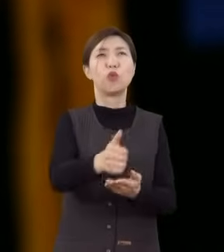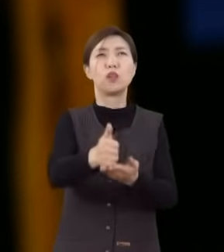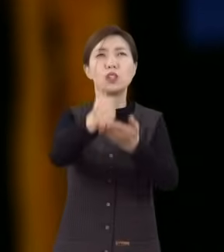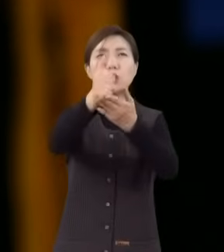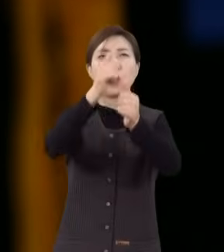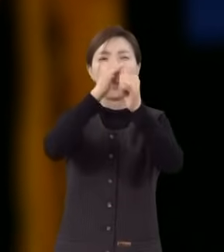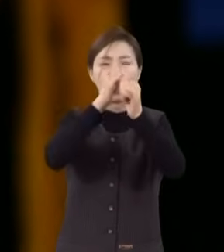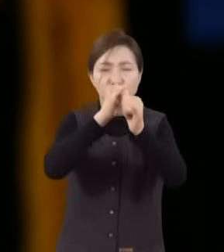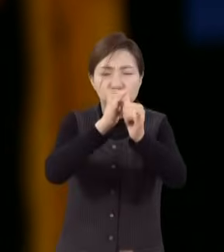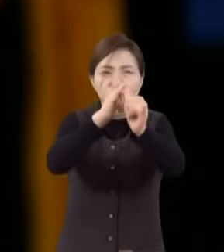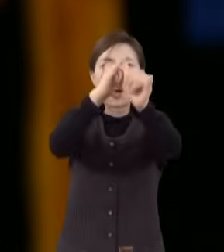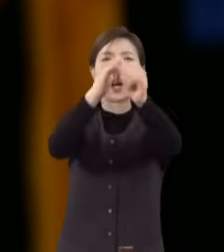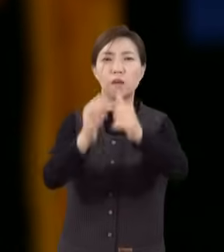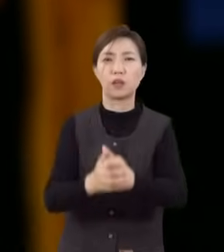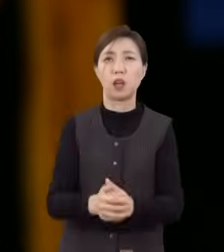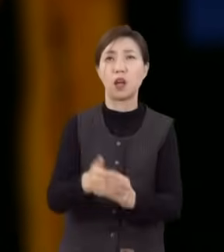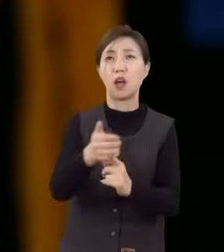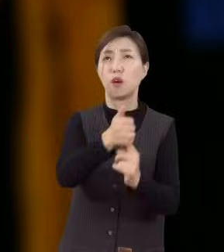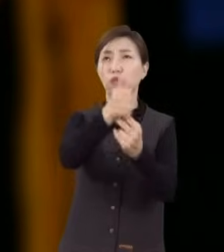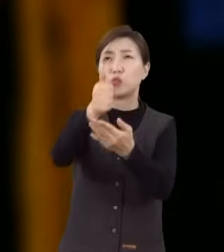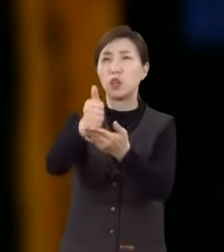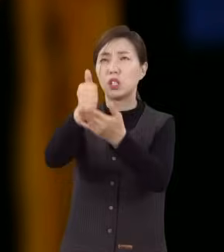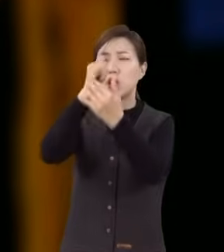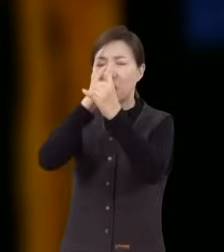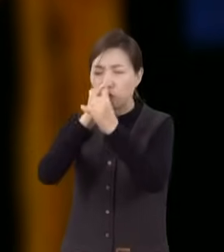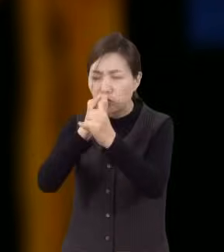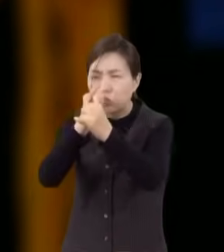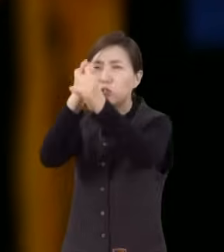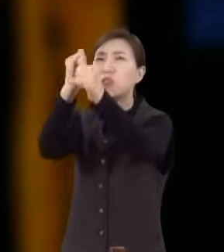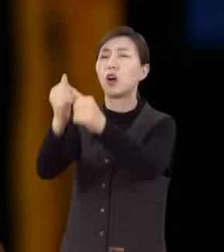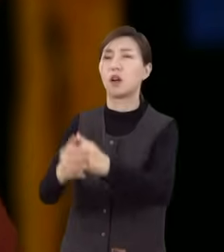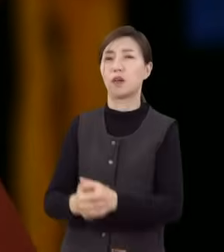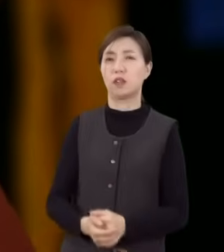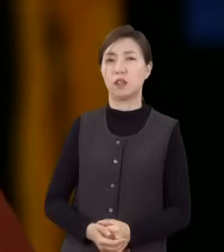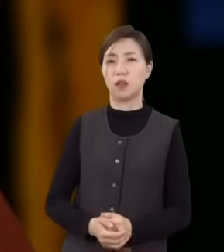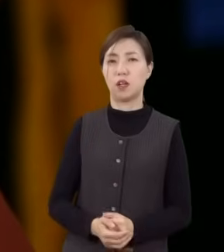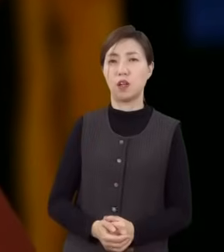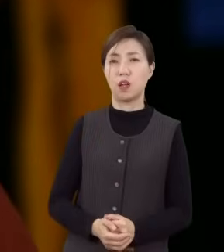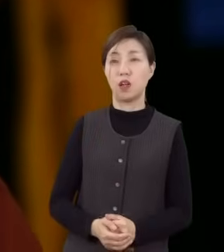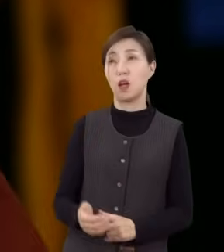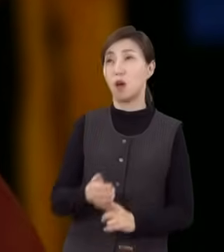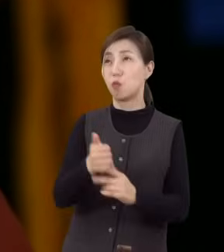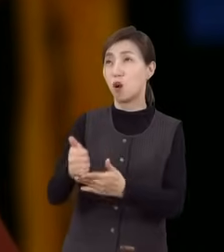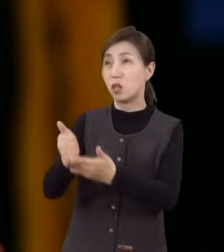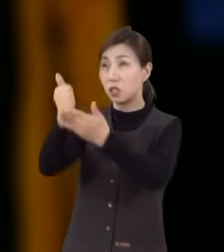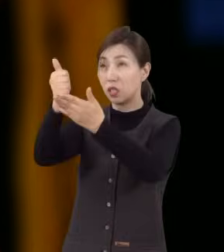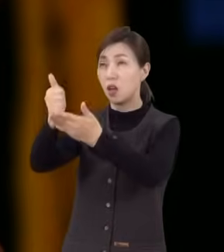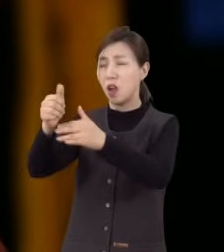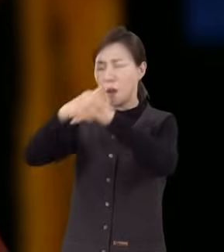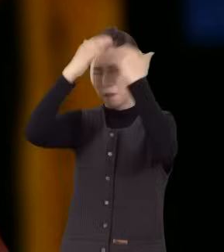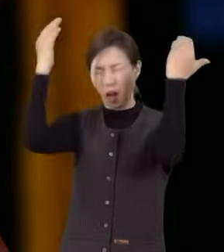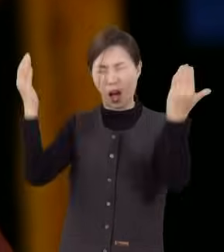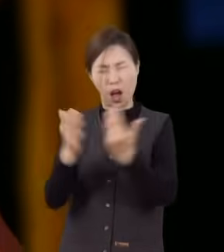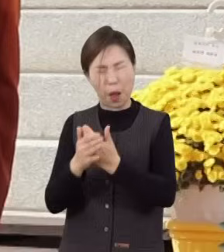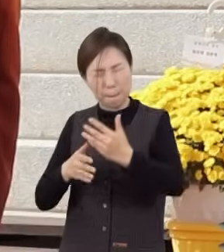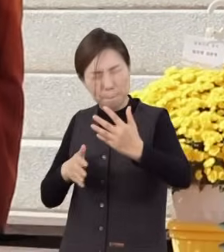부처님 너무나 위대합니다. 부처님은 모든 것을 끝까지 다 꿰뚫어 보시니 너무나